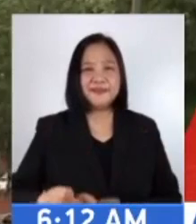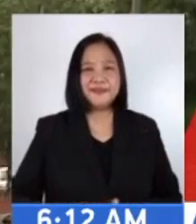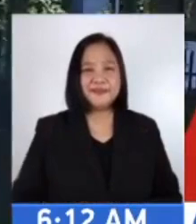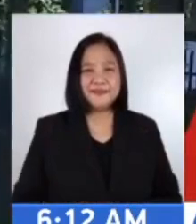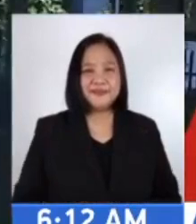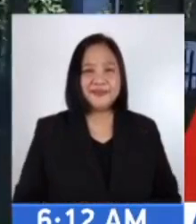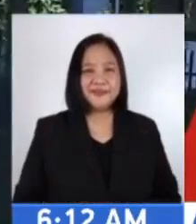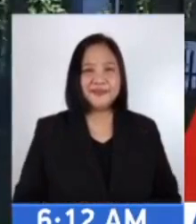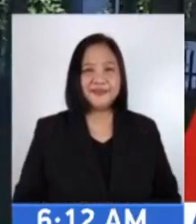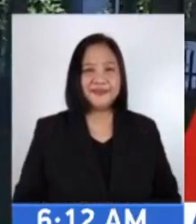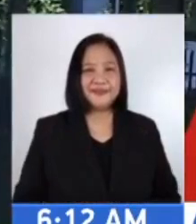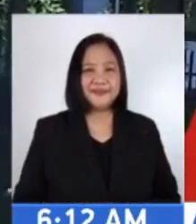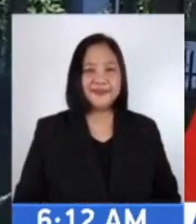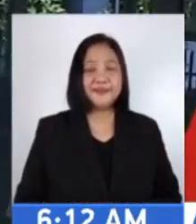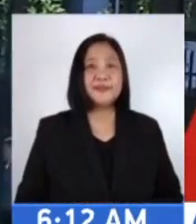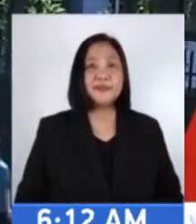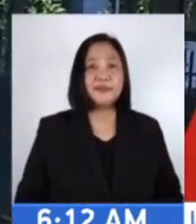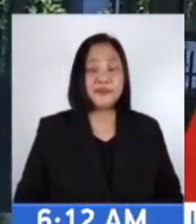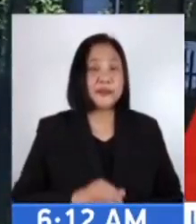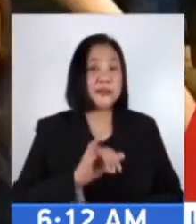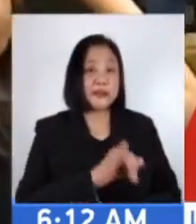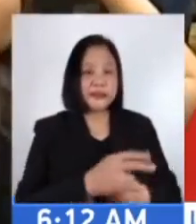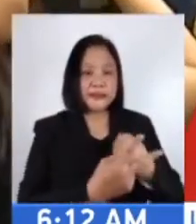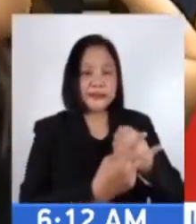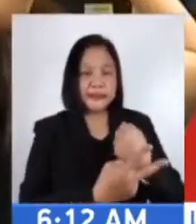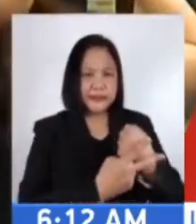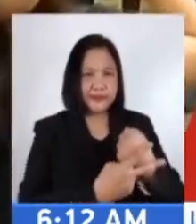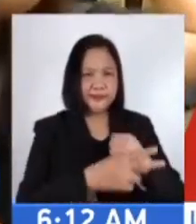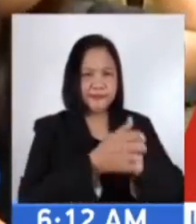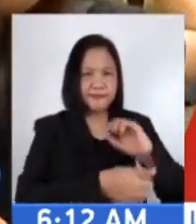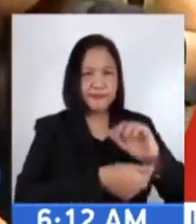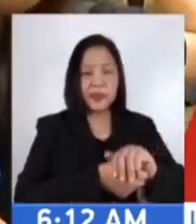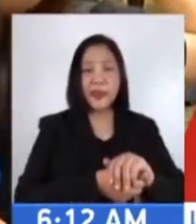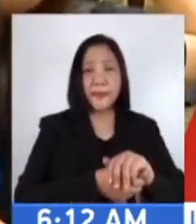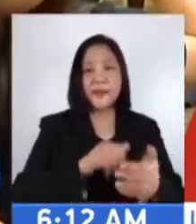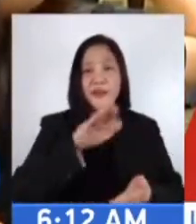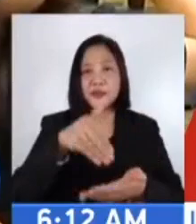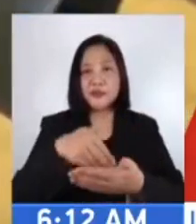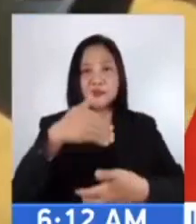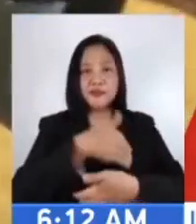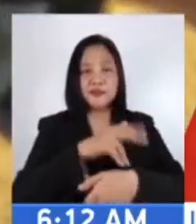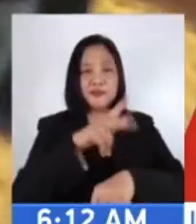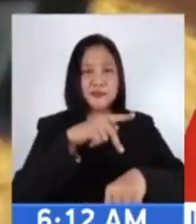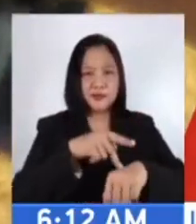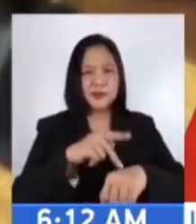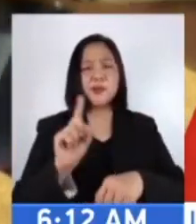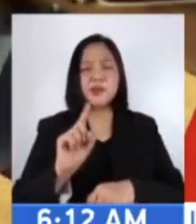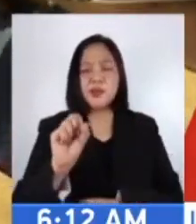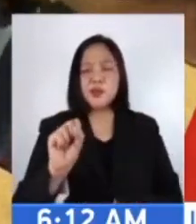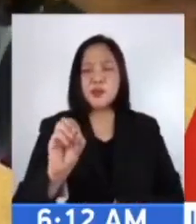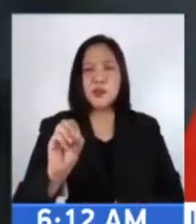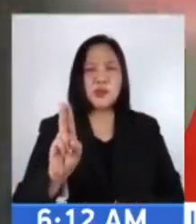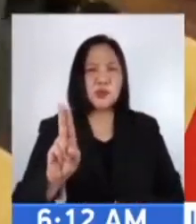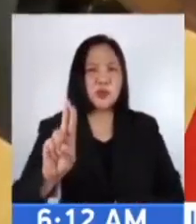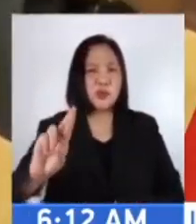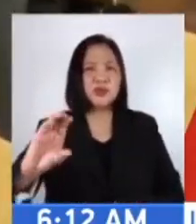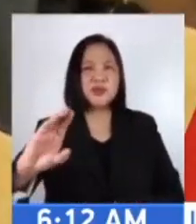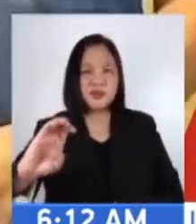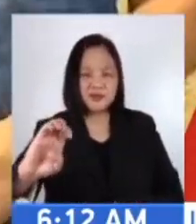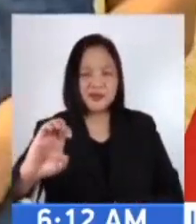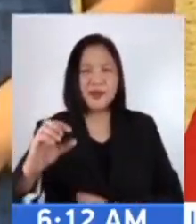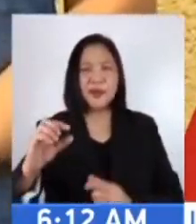Nakatago na sa vault ng Bangko Sentral ng Pilipinas ang source code para sa transmission router na gagamitin sa eleksyon